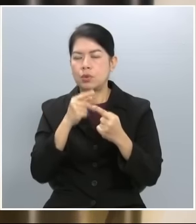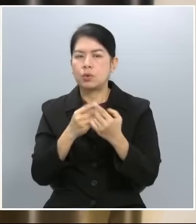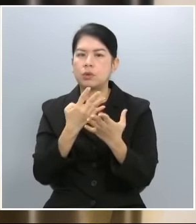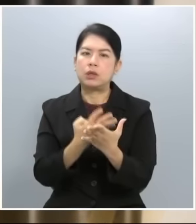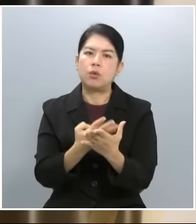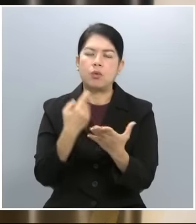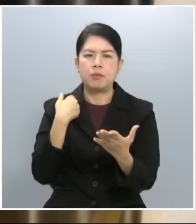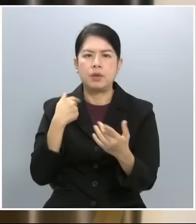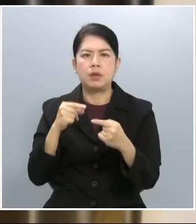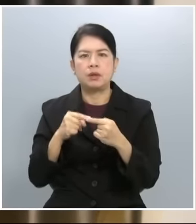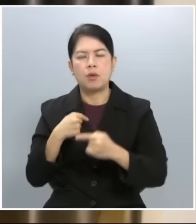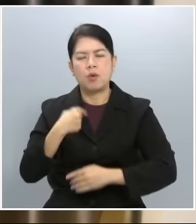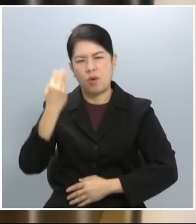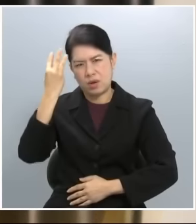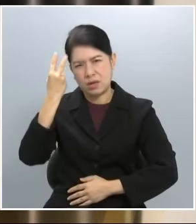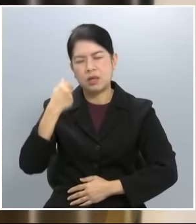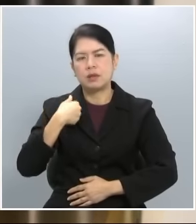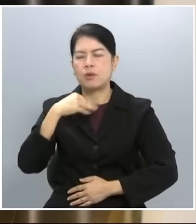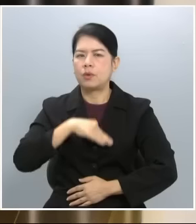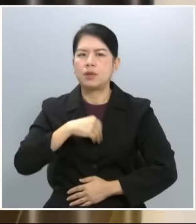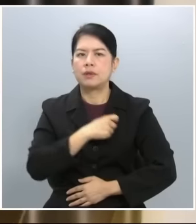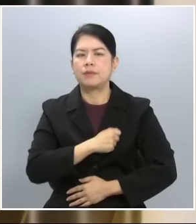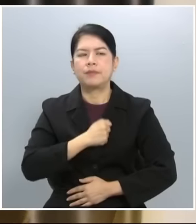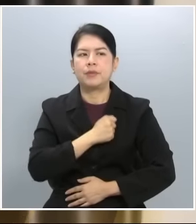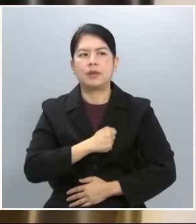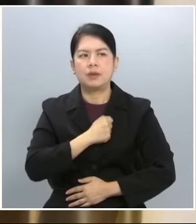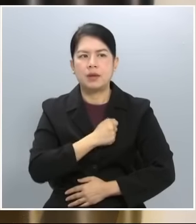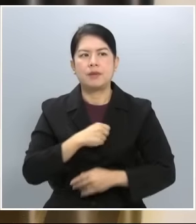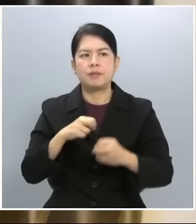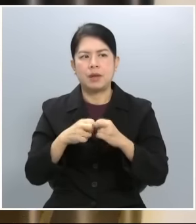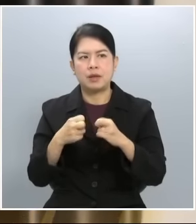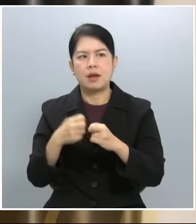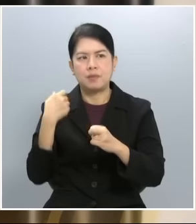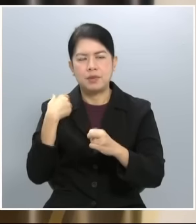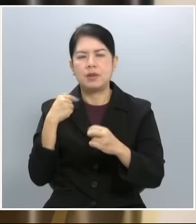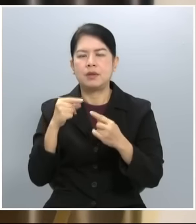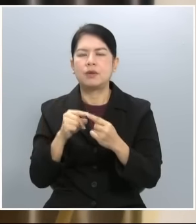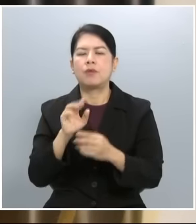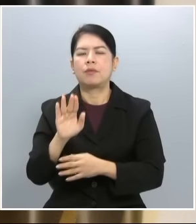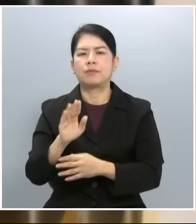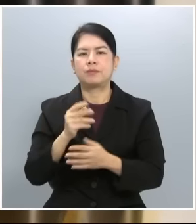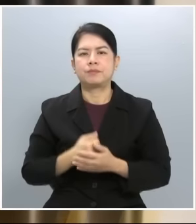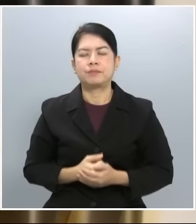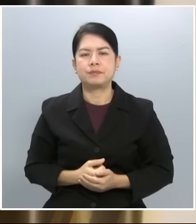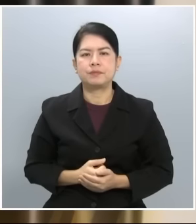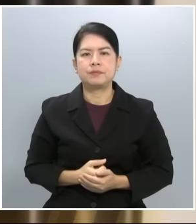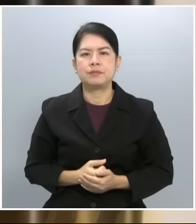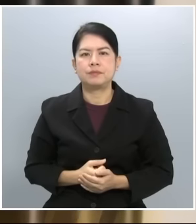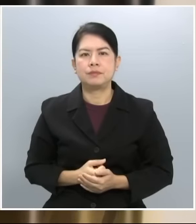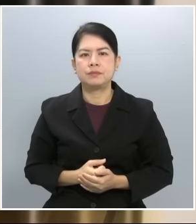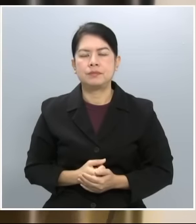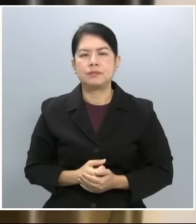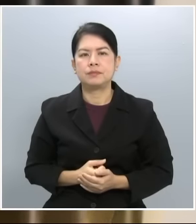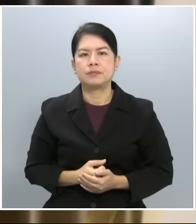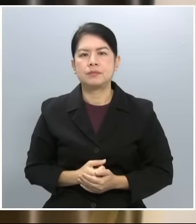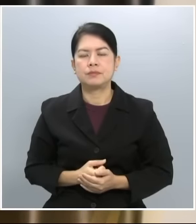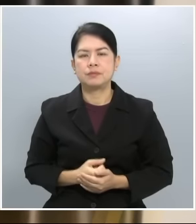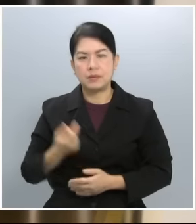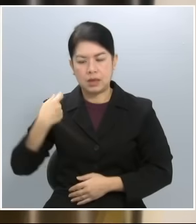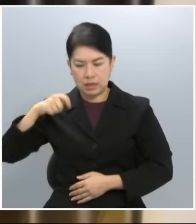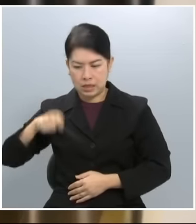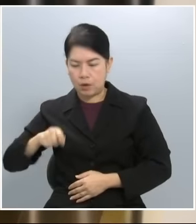แกก็ค่อนข้างที่จะเสียใจนั่นแหละครับอาจจะเป็นที่มาของการเสียความรู้สึกครับ นี่ฮะคือทนายเนี่ยย้ำว่าคุณ